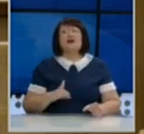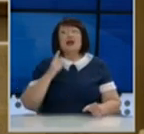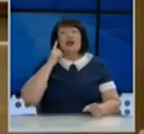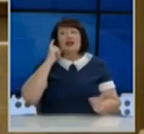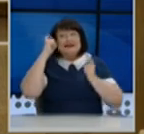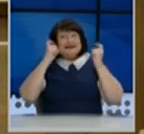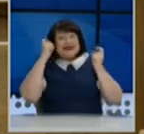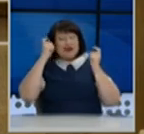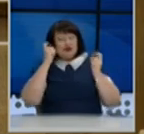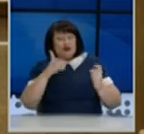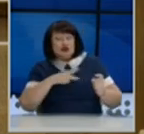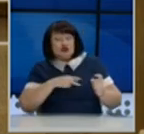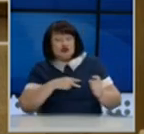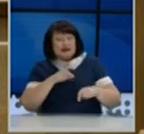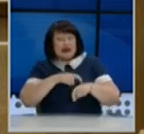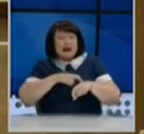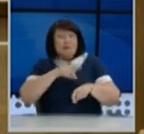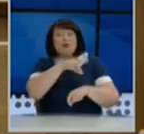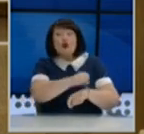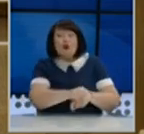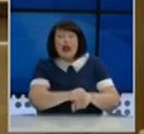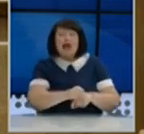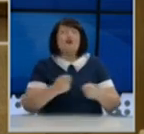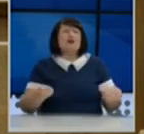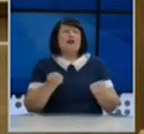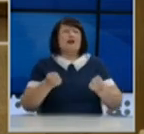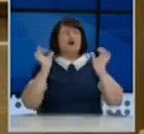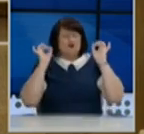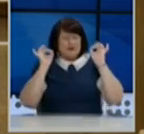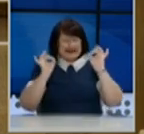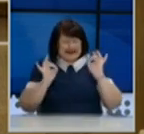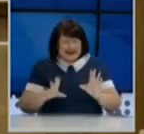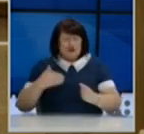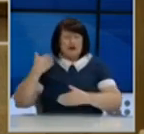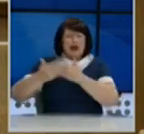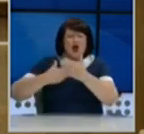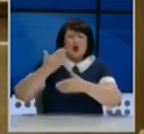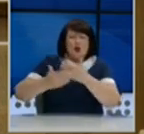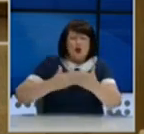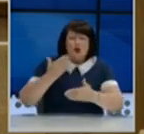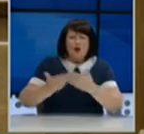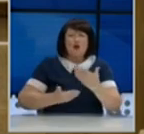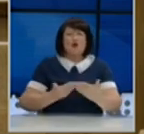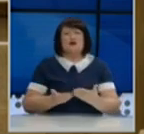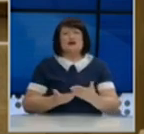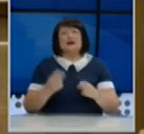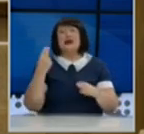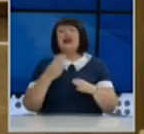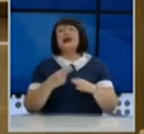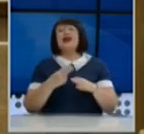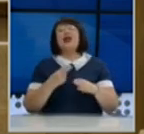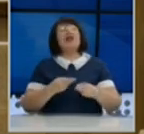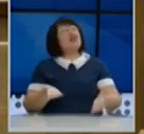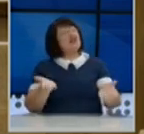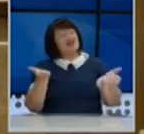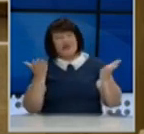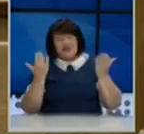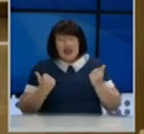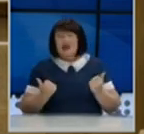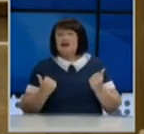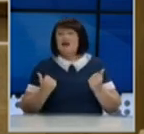απρονοησία, μια χρόνια απραξία, μια χρόνια αναξιοκρατία,